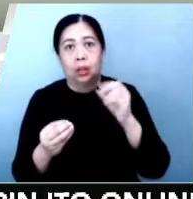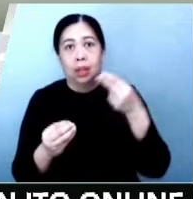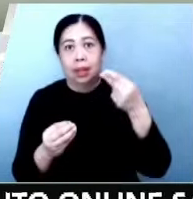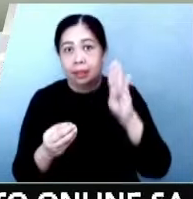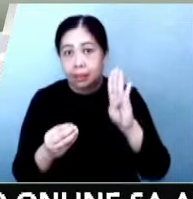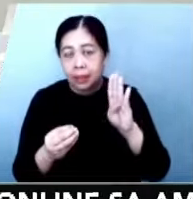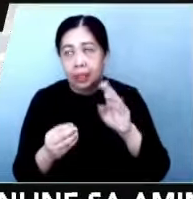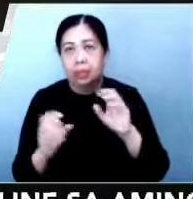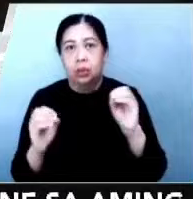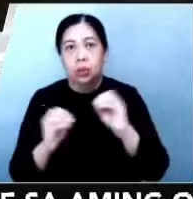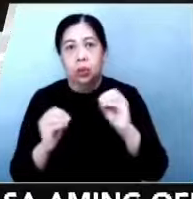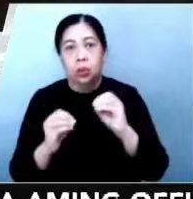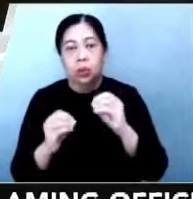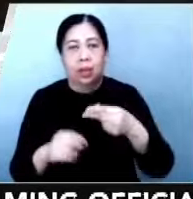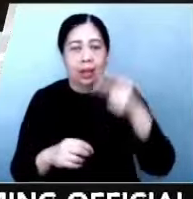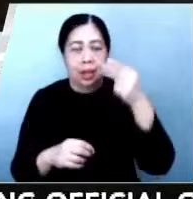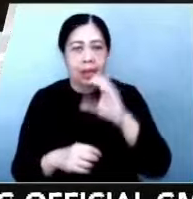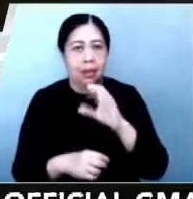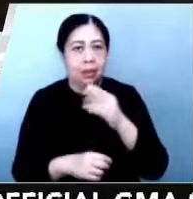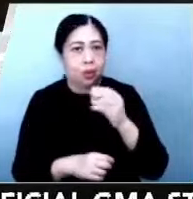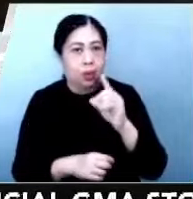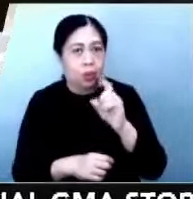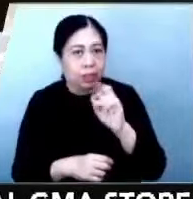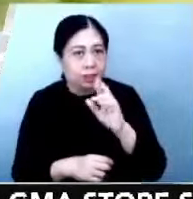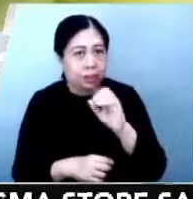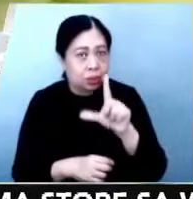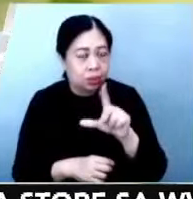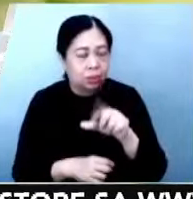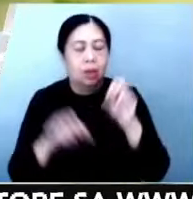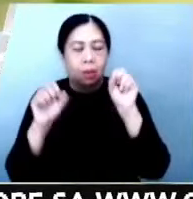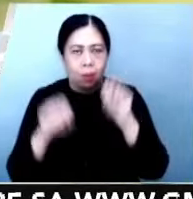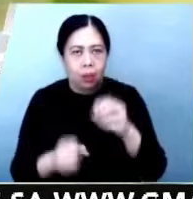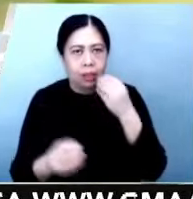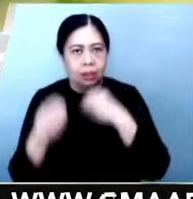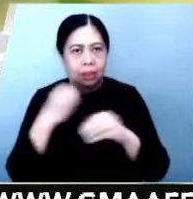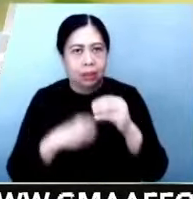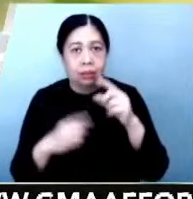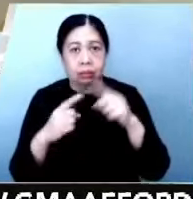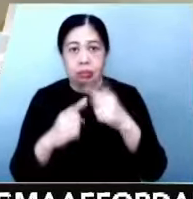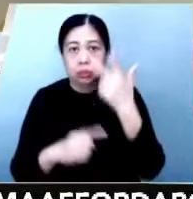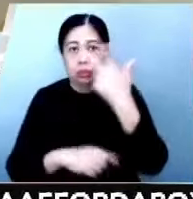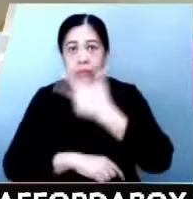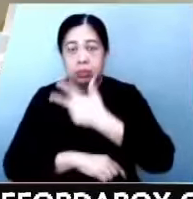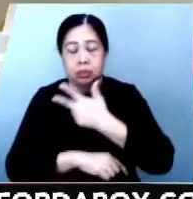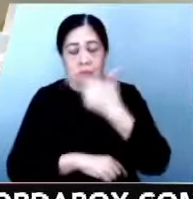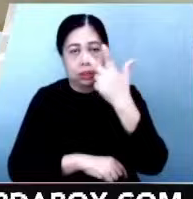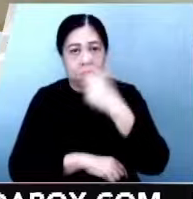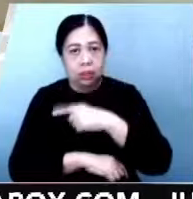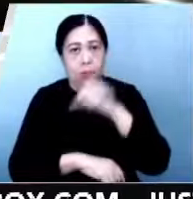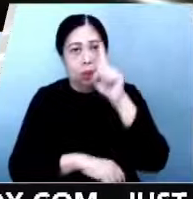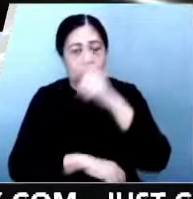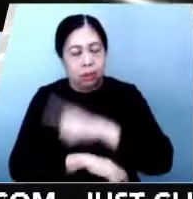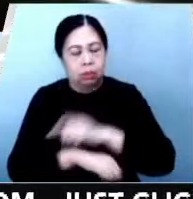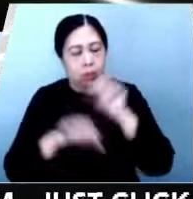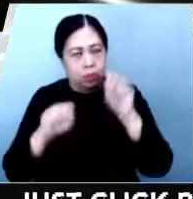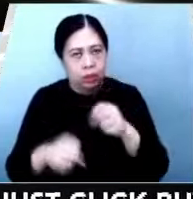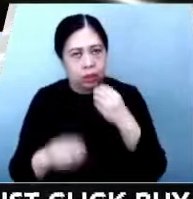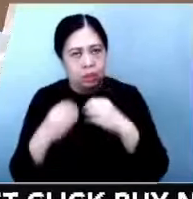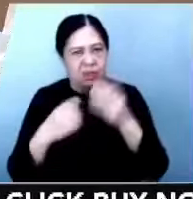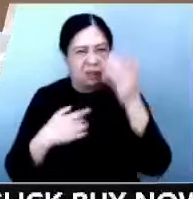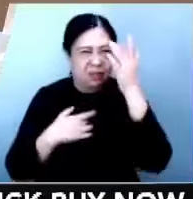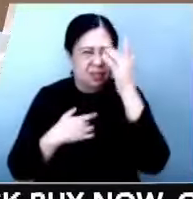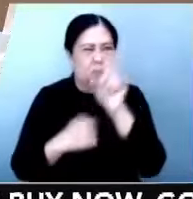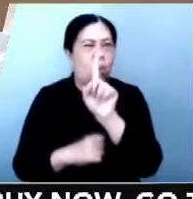walang high cholesterol. Ang mga gaya nila, pwede raw kumain ng hanggang tatlong itlog araw-araw. Kung may iniindang sakit, isa lamang kada